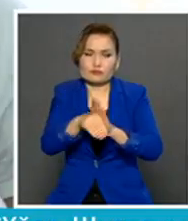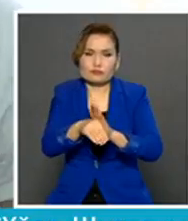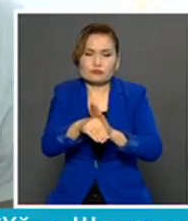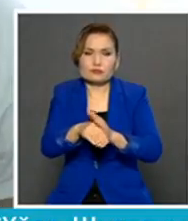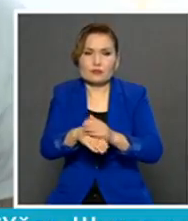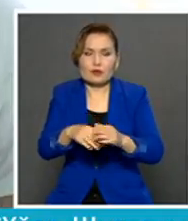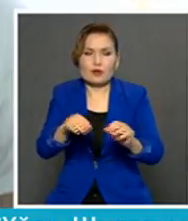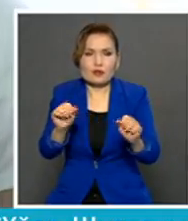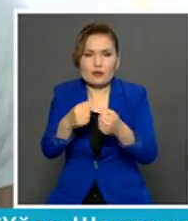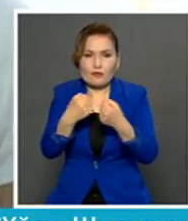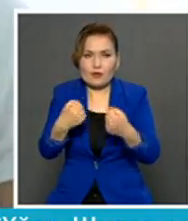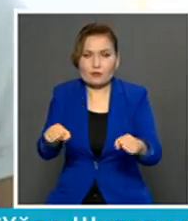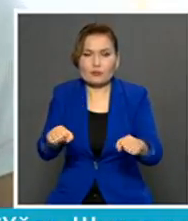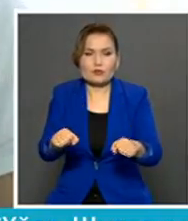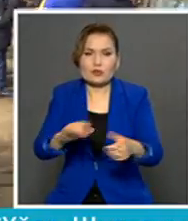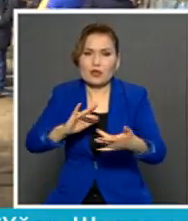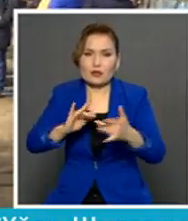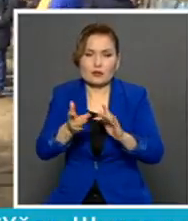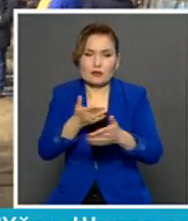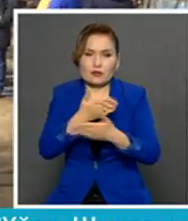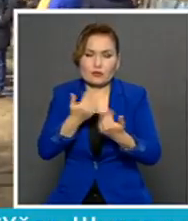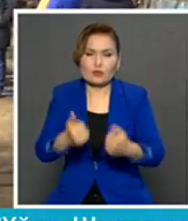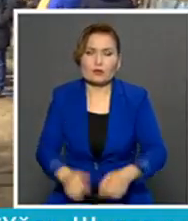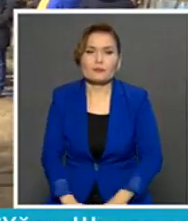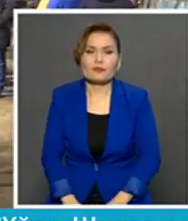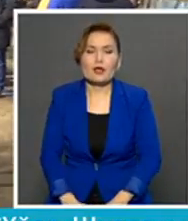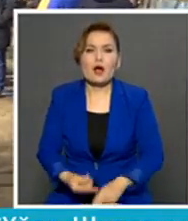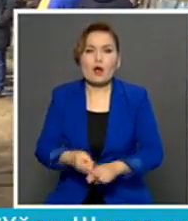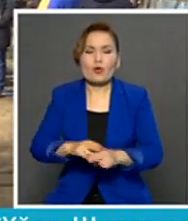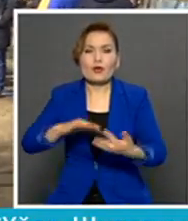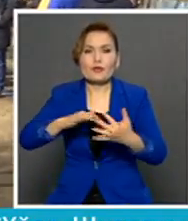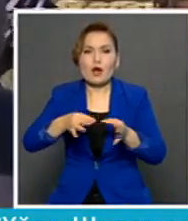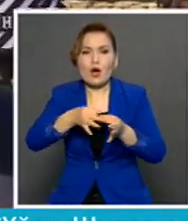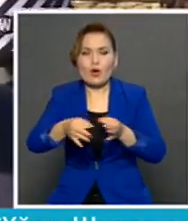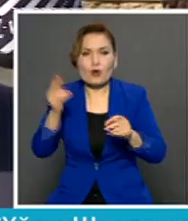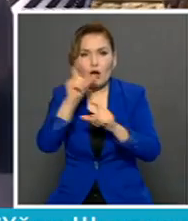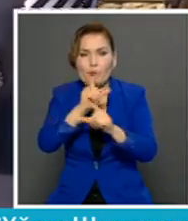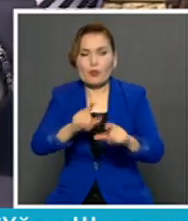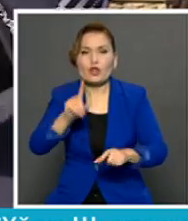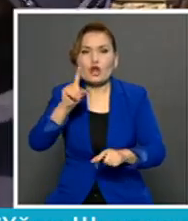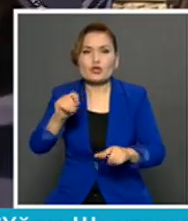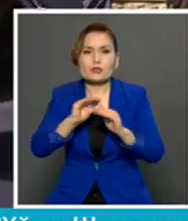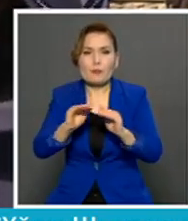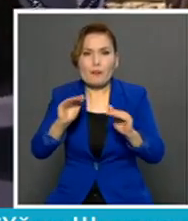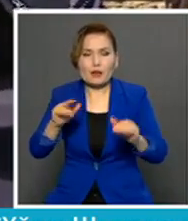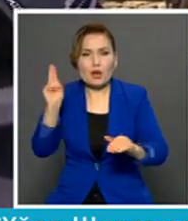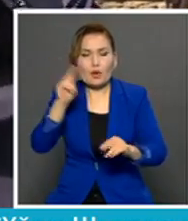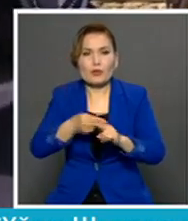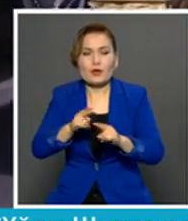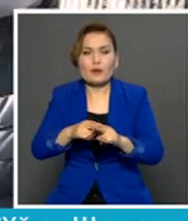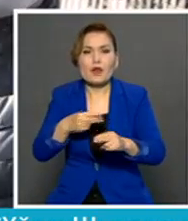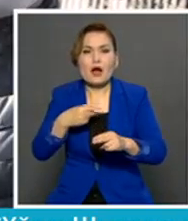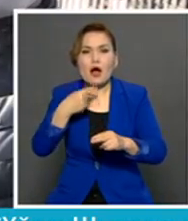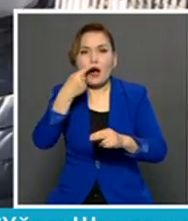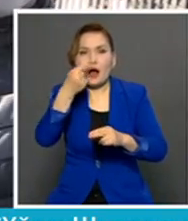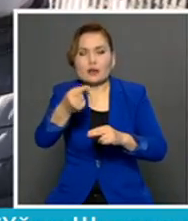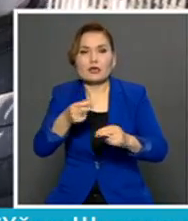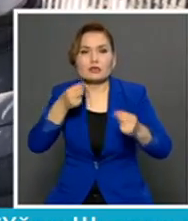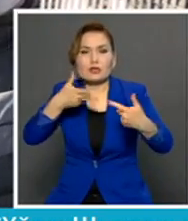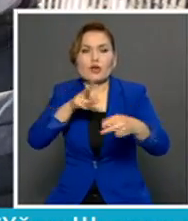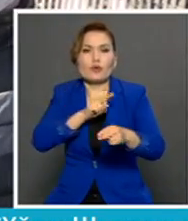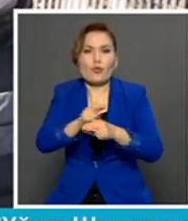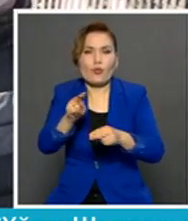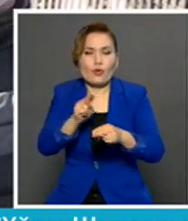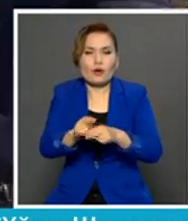мүлдем мүмкін емес нәрсе. Үзгітті Айтықов ауылындағы мектепте 100-ден астам бала бар. Олар қашықтан қалай білім алады деген